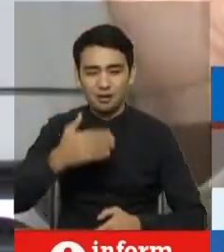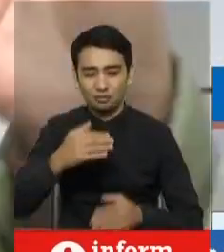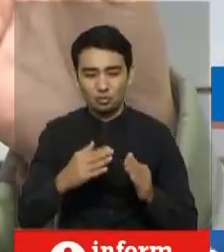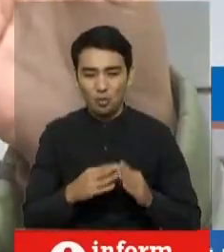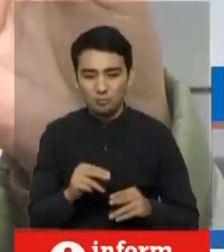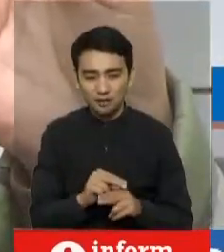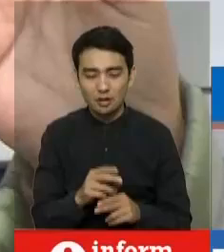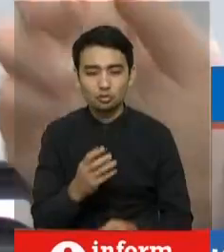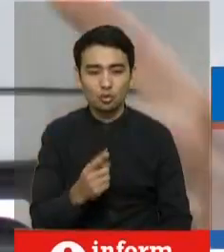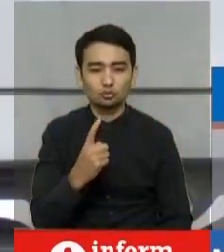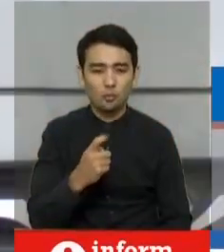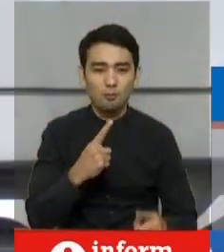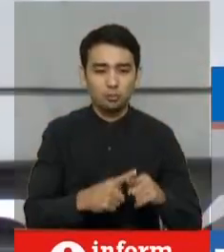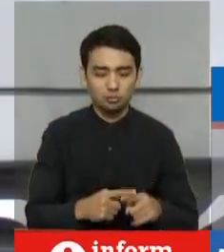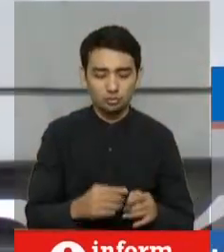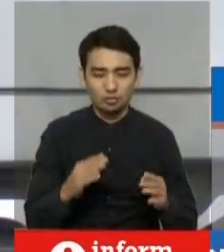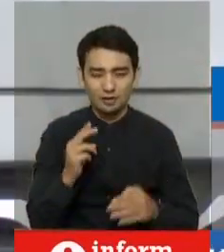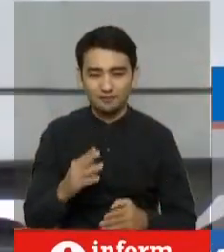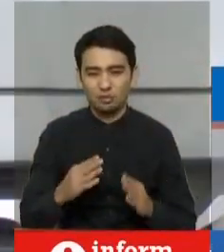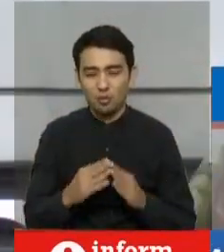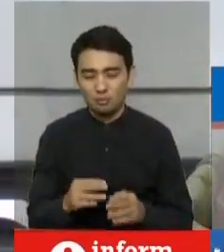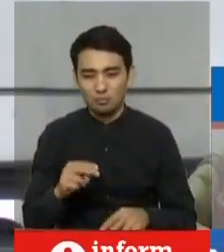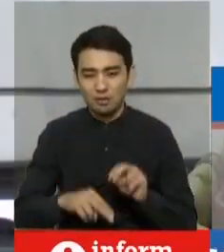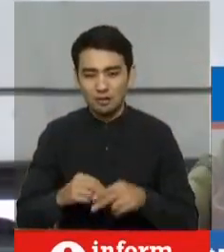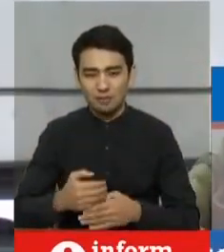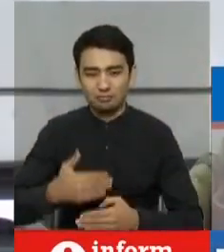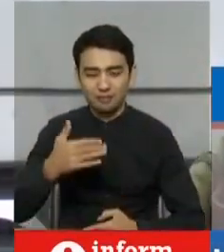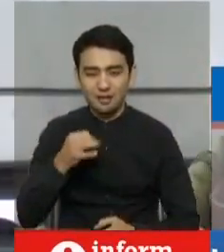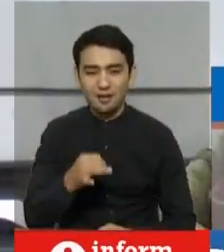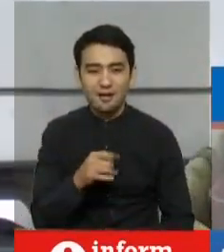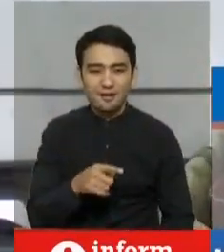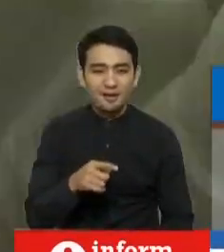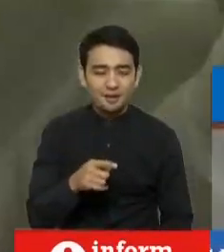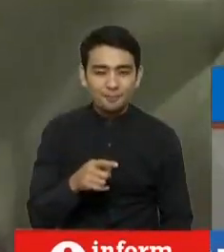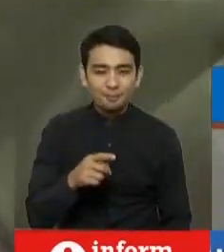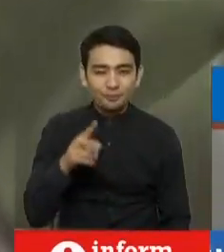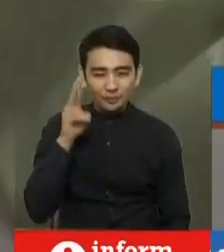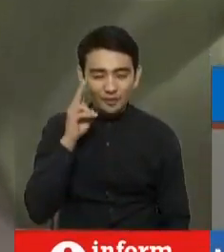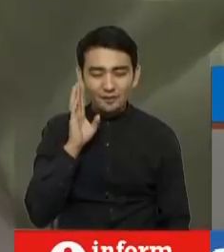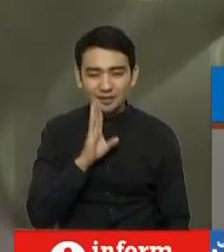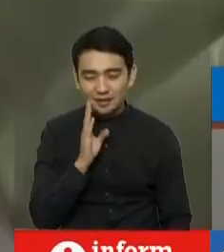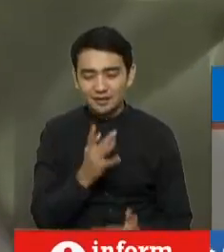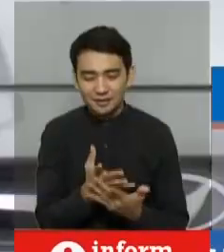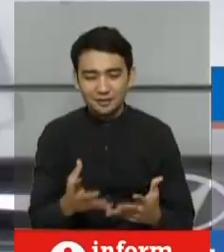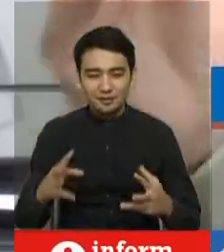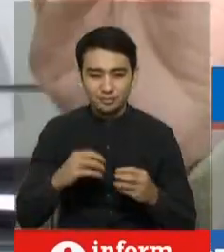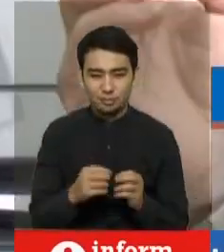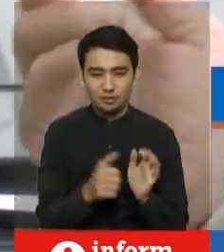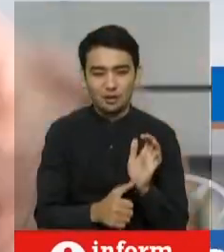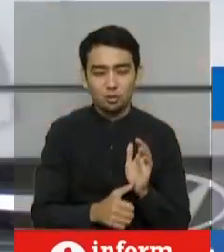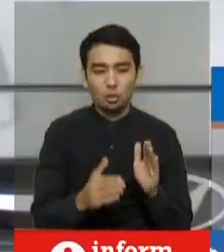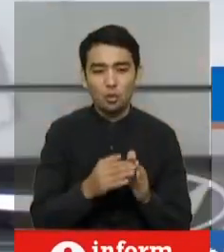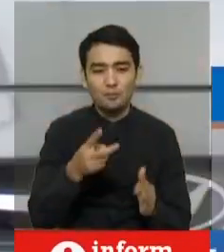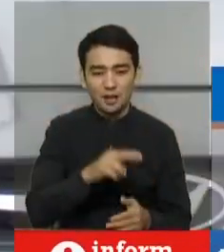плюс 100-квартирный жилой дом. А канализационная сеть рассчитана на вот эти 60 домов. Более 10 лет ждем, когда